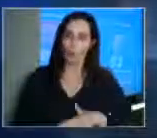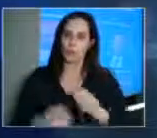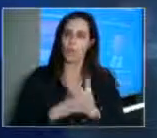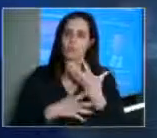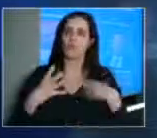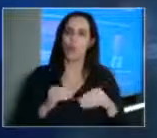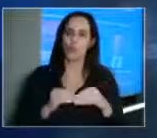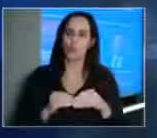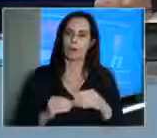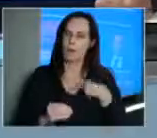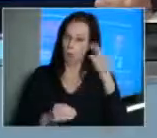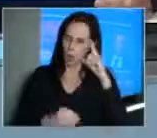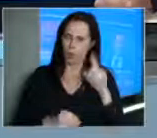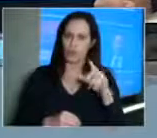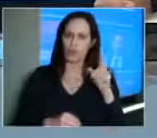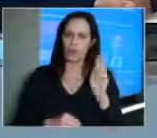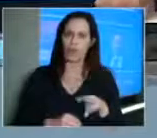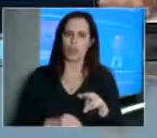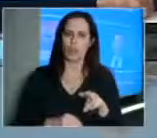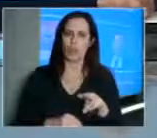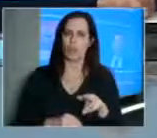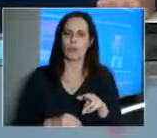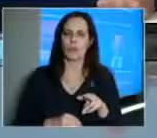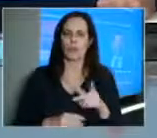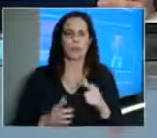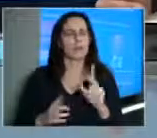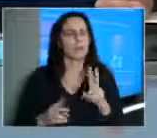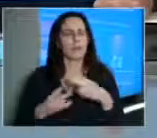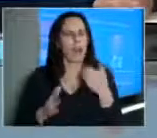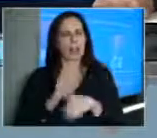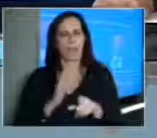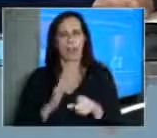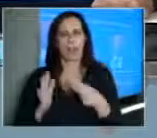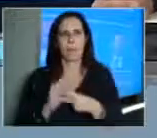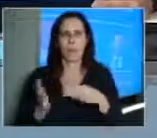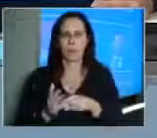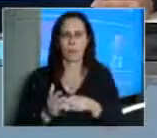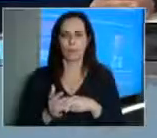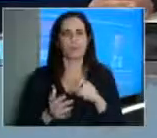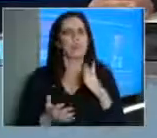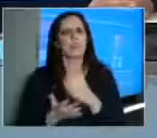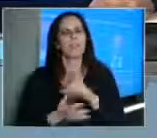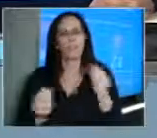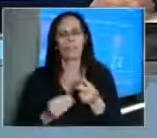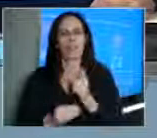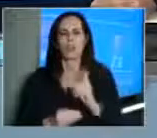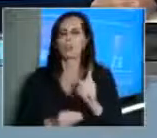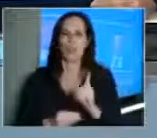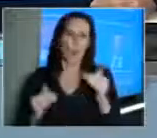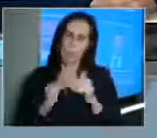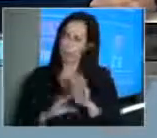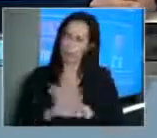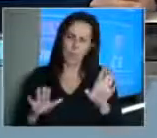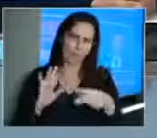להקים משפחה. אני לא חושב שיש מכילה פוליטית על דברים שהם כבר בגדר ה... זה כבר, יש דברים שהם לא ראויים